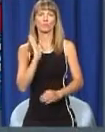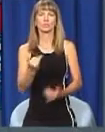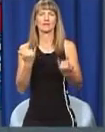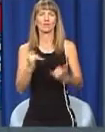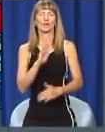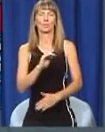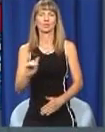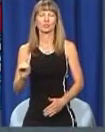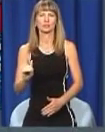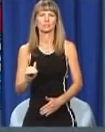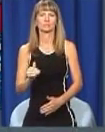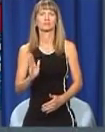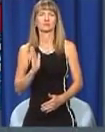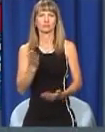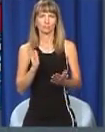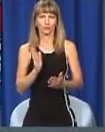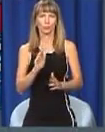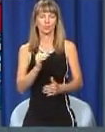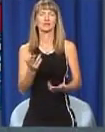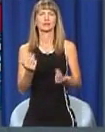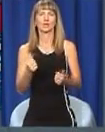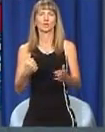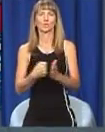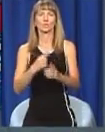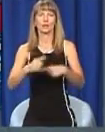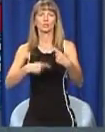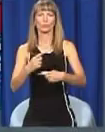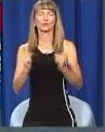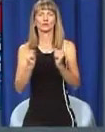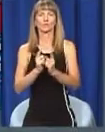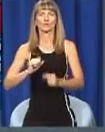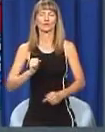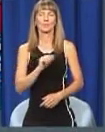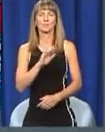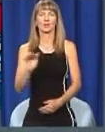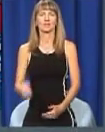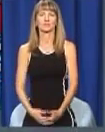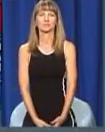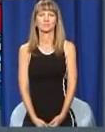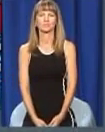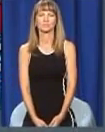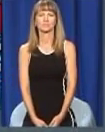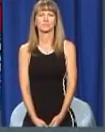прощатися. Прощаємося? Так. До наступних зустрічей, друзі. До побачення.